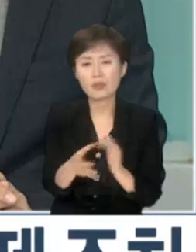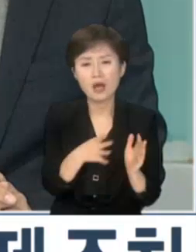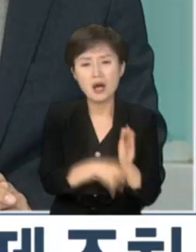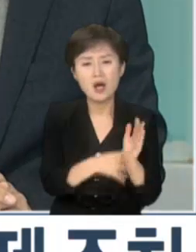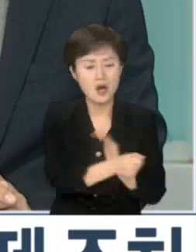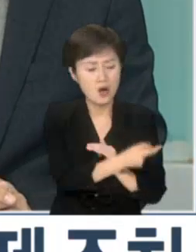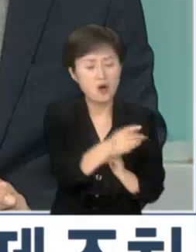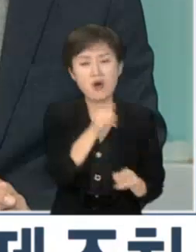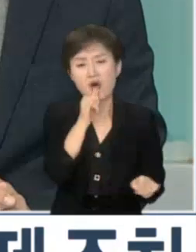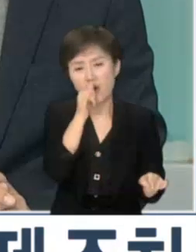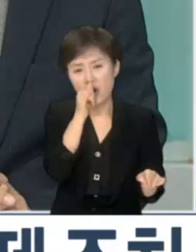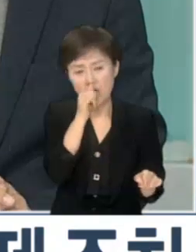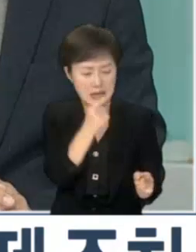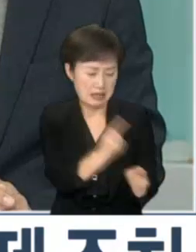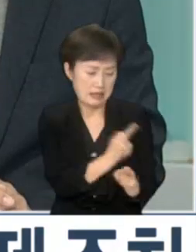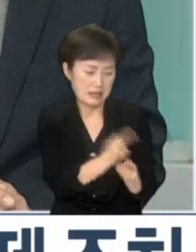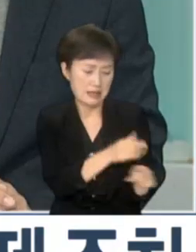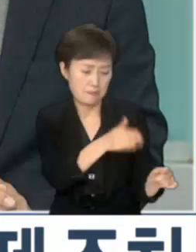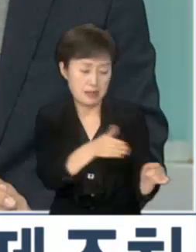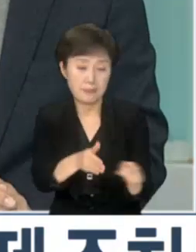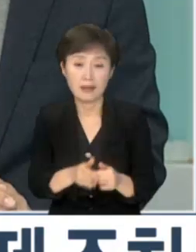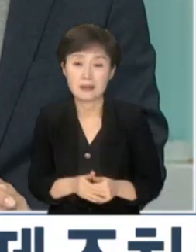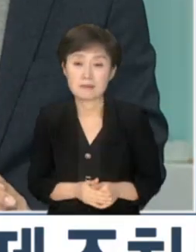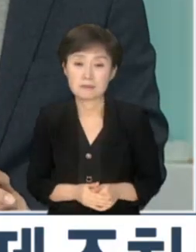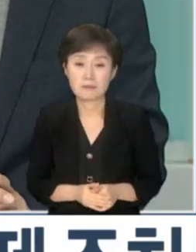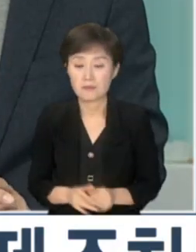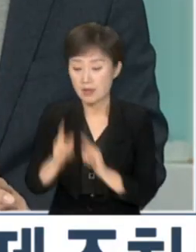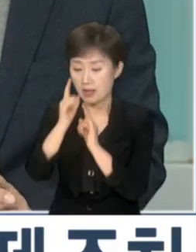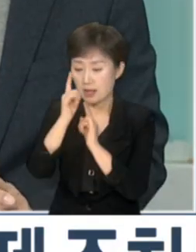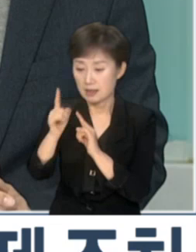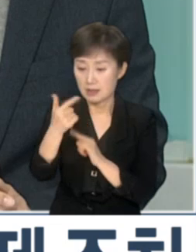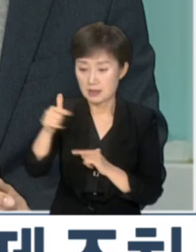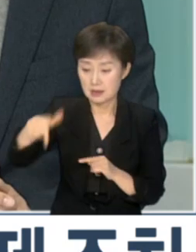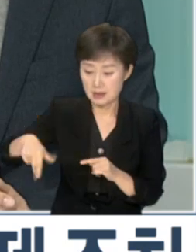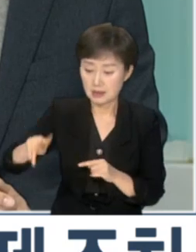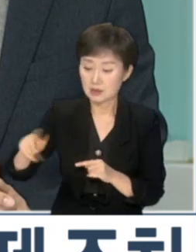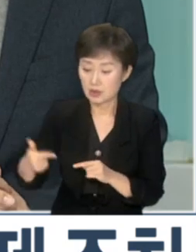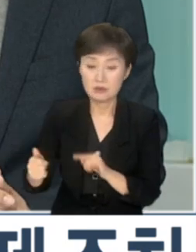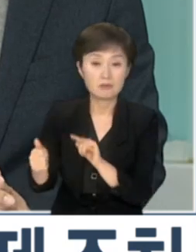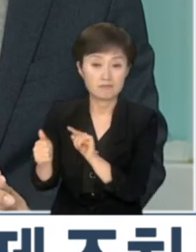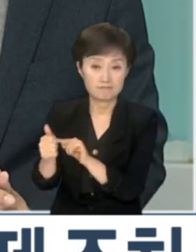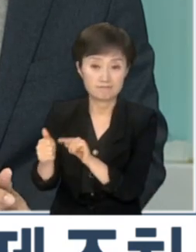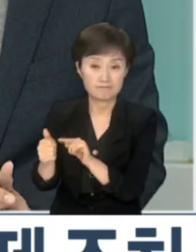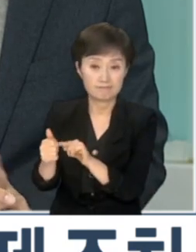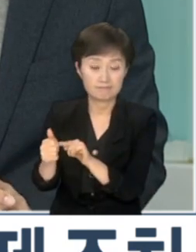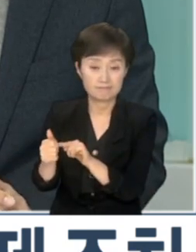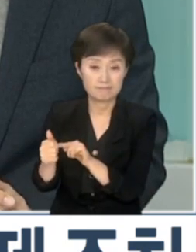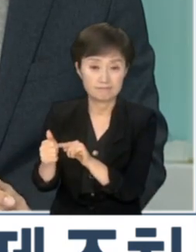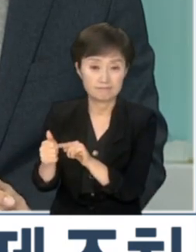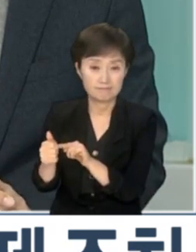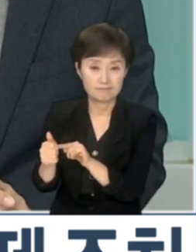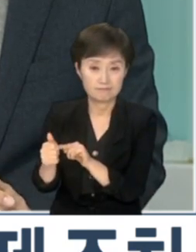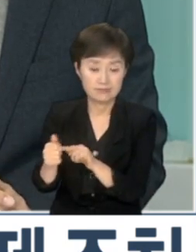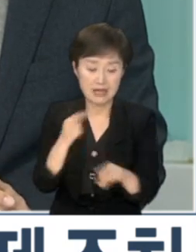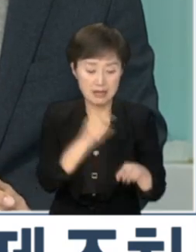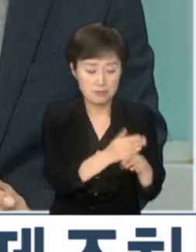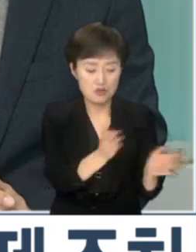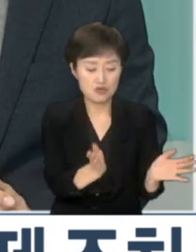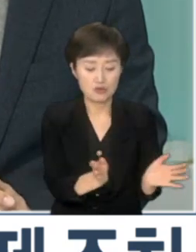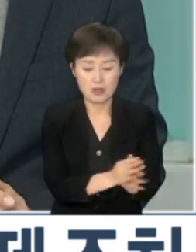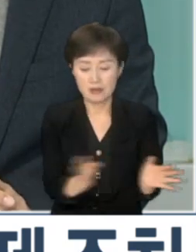지적을 하면서 좀 시정을 요구했던 거죠. 그리고 이낙연 전 대표께서는 누가 뭐라 해도 우리